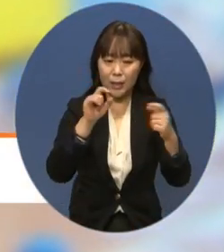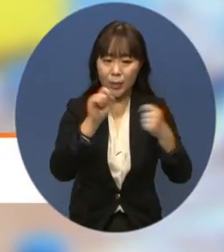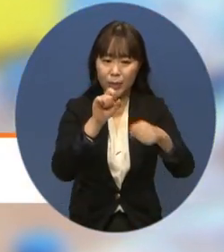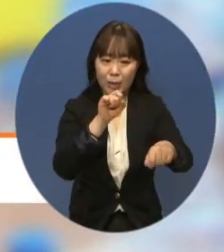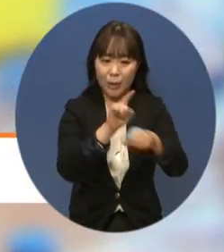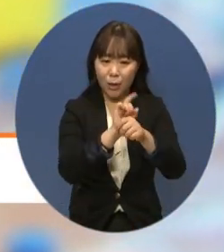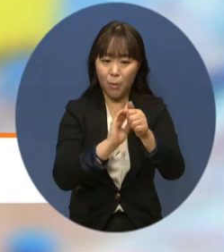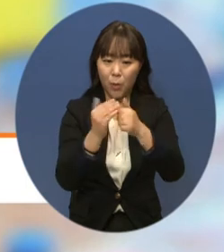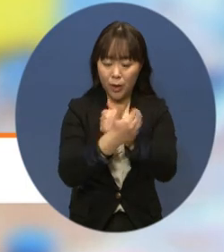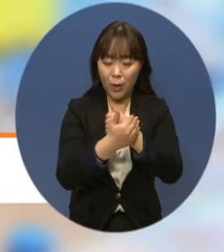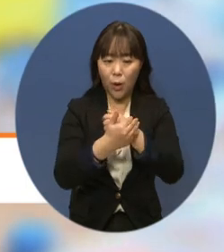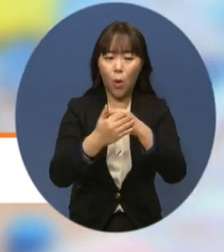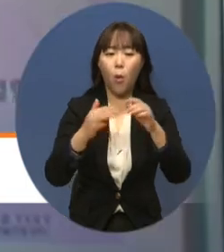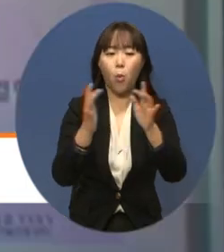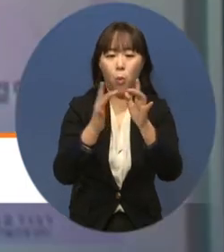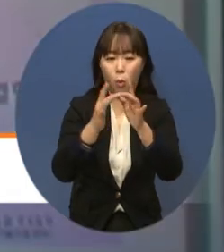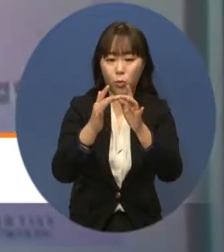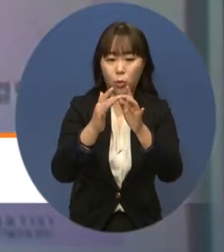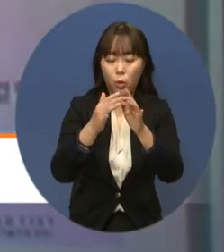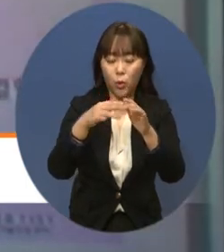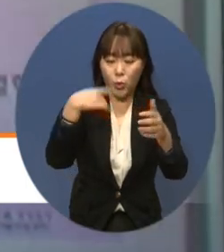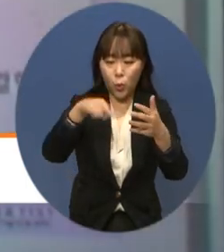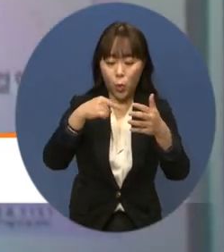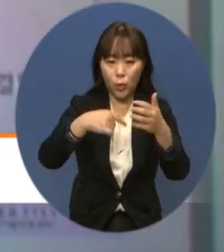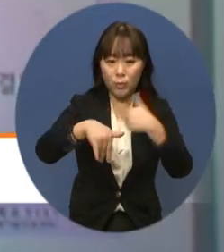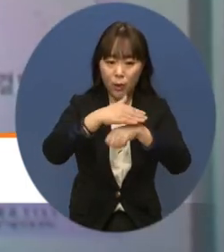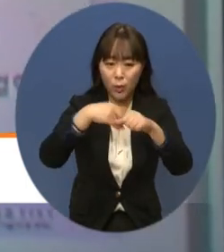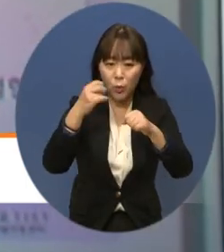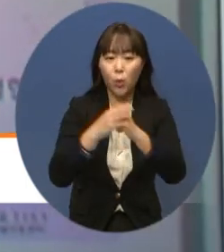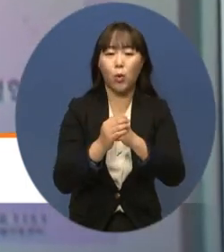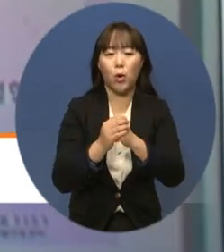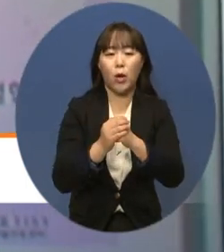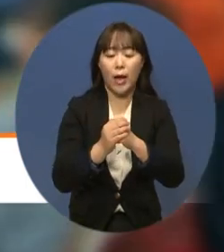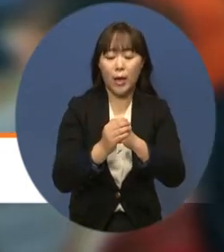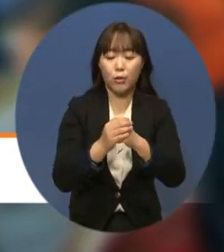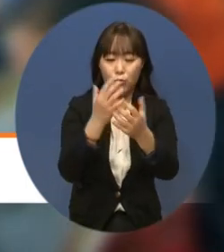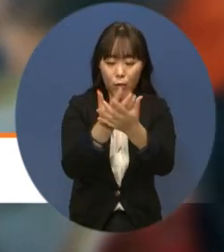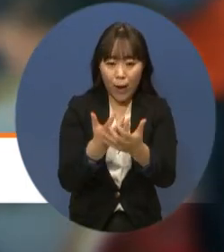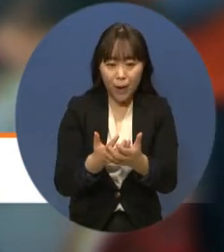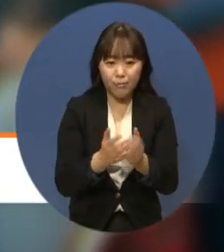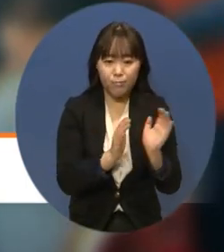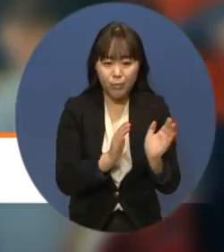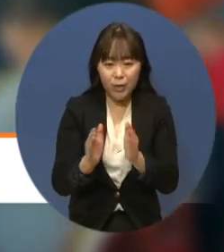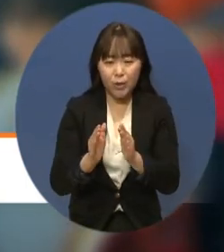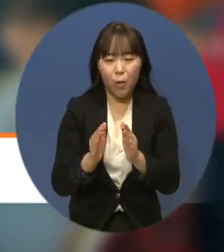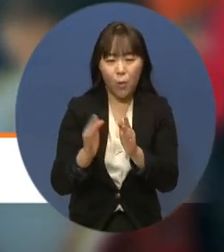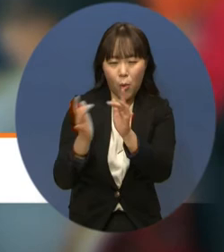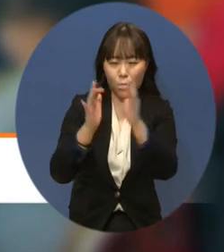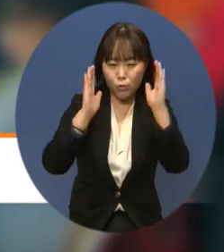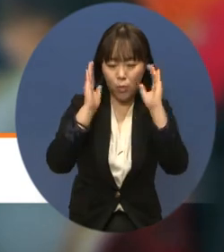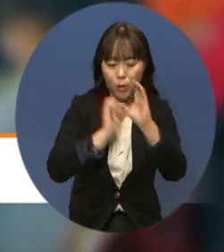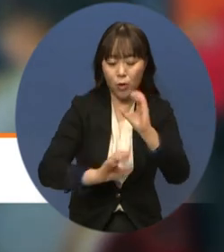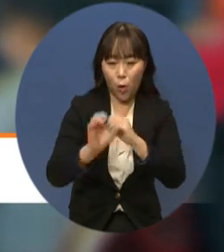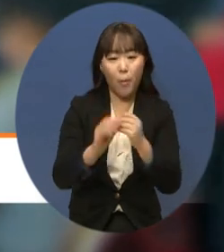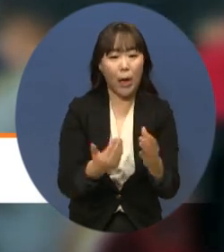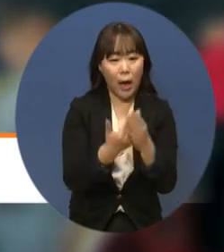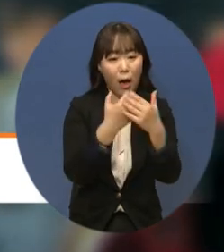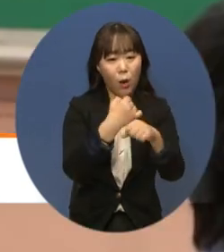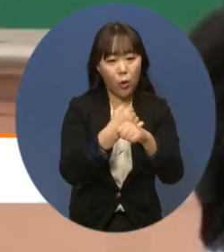보장된 원격 교육 플랫폼 구축과 학습 자루 개발로 원격 수업 체계를 고도화하고